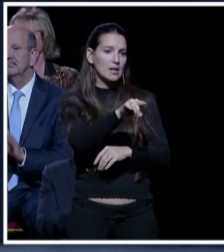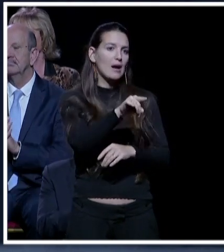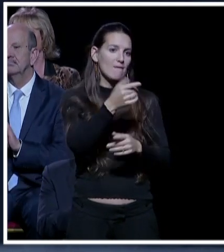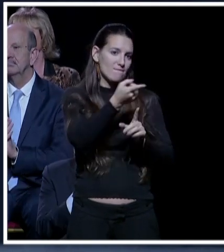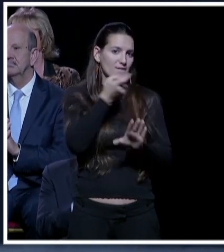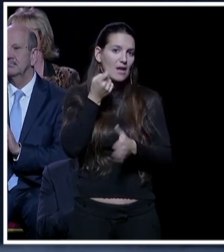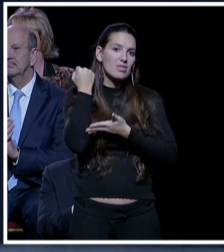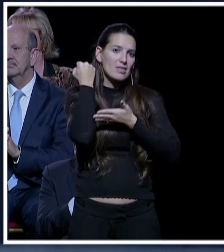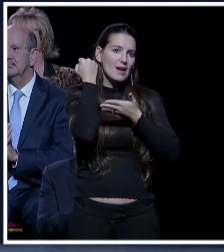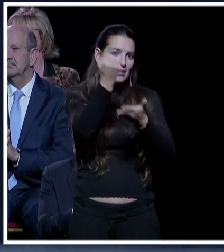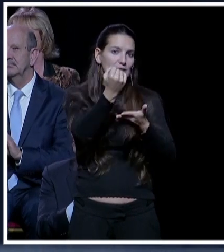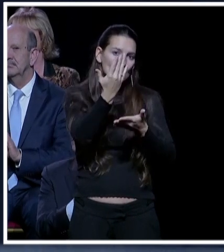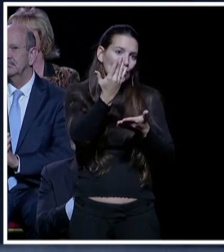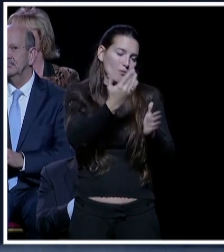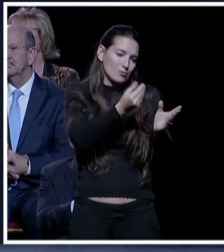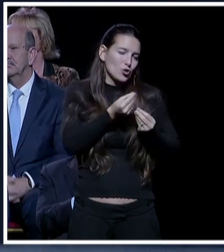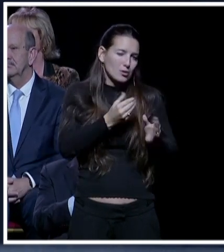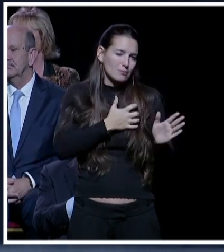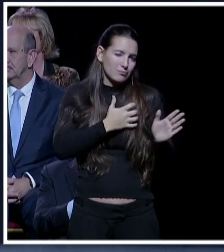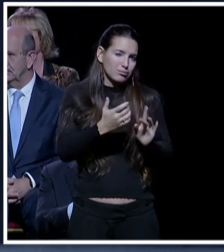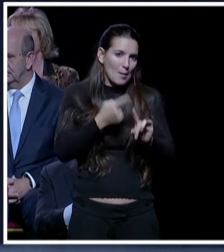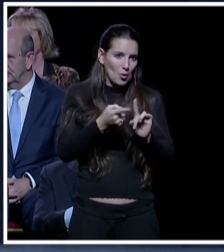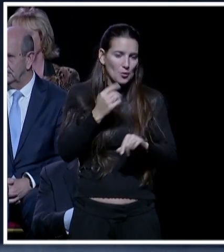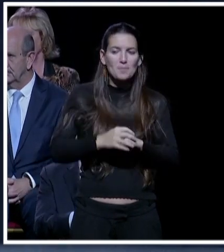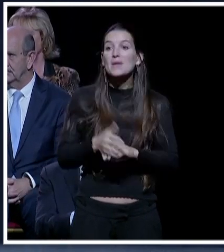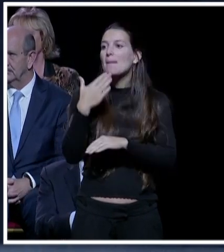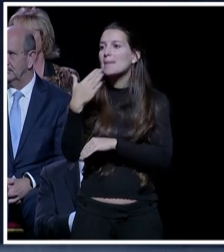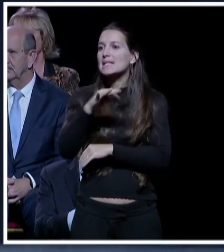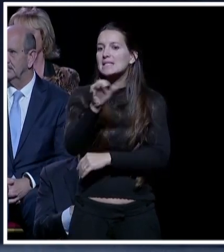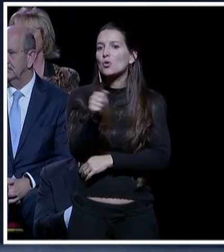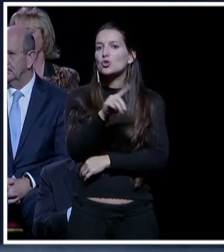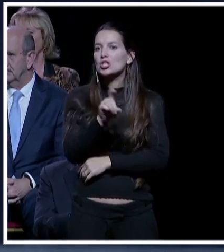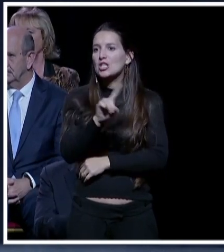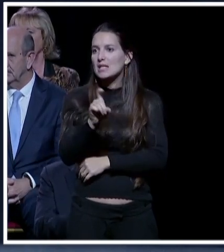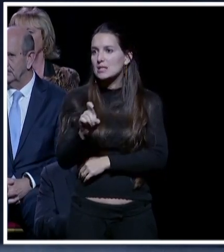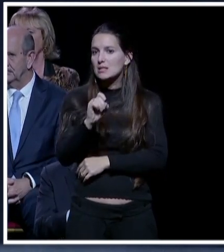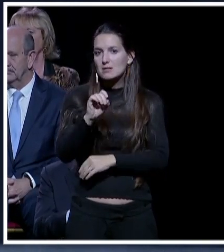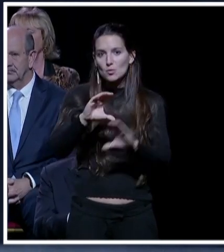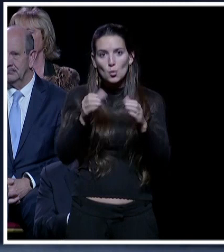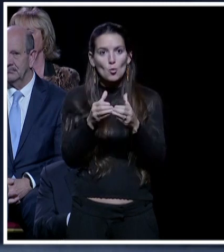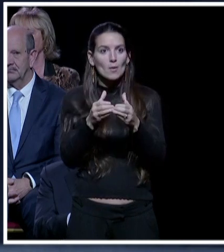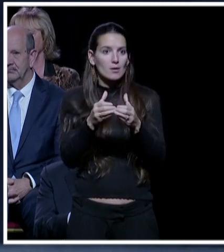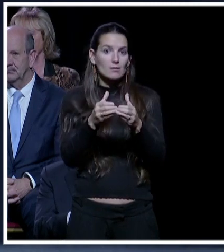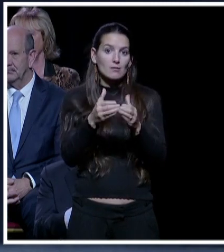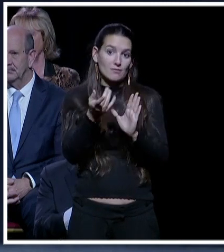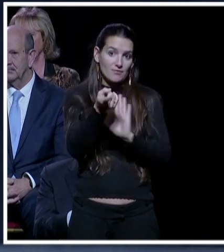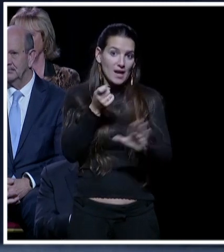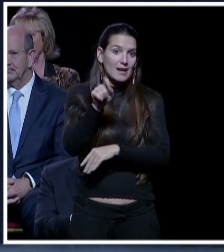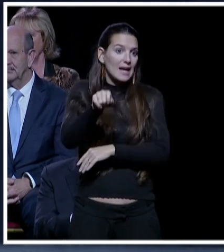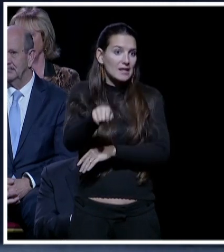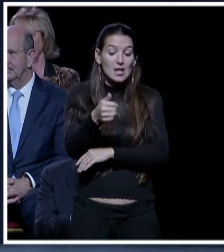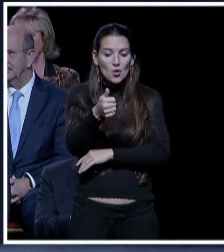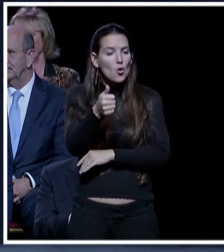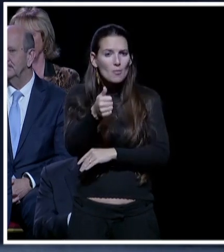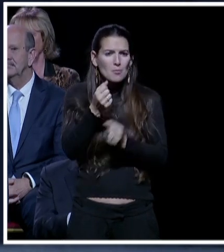à notre cœur. Merci au Jazz Band du Canet qui nous accompagne depuis tant d'années et qui a maintenant un